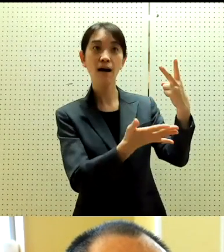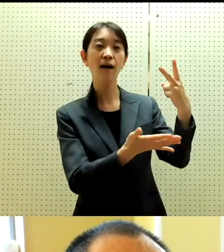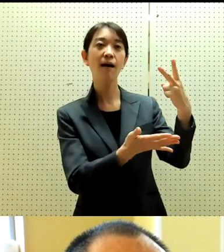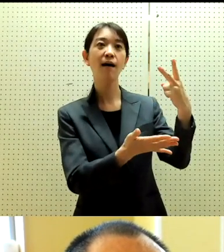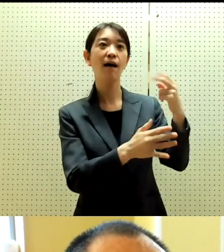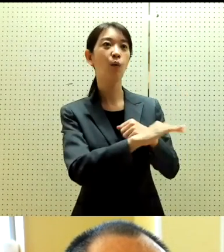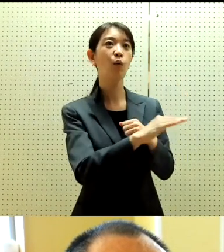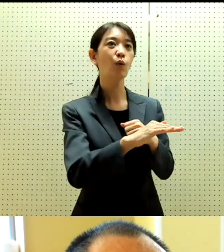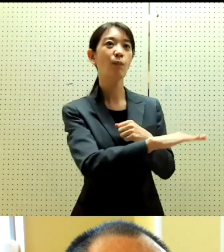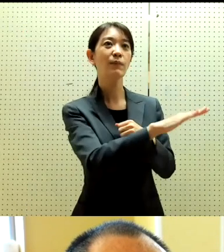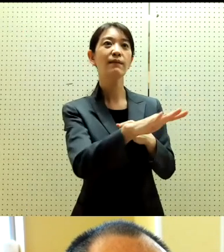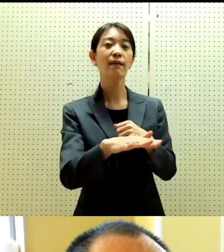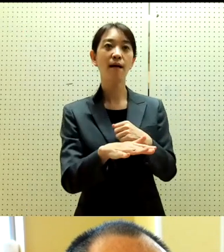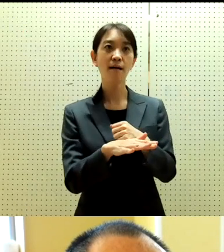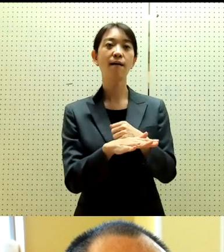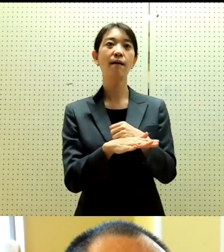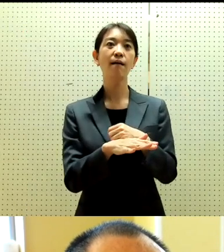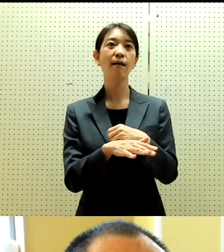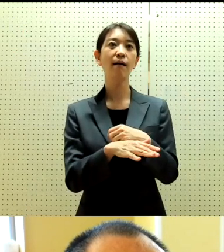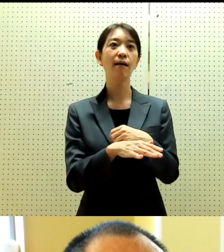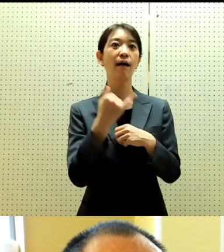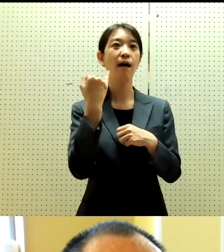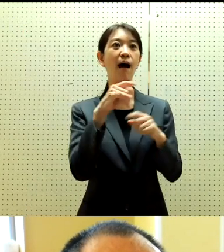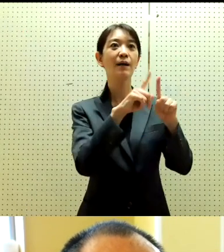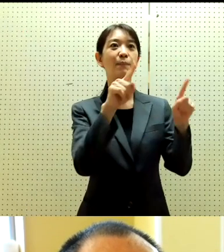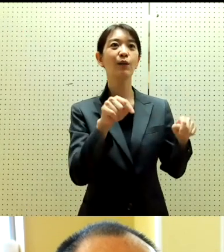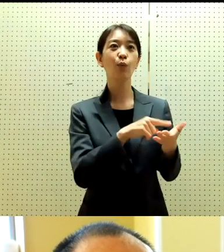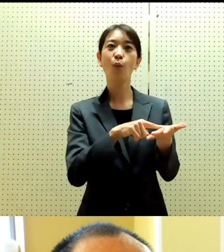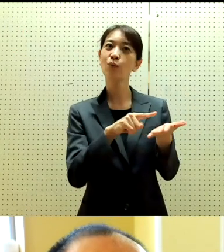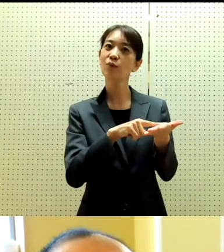んなこと使おうかななんて考えてることってあります？